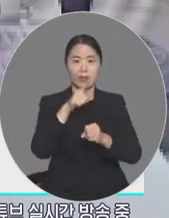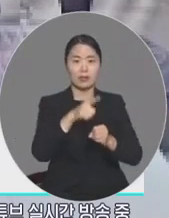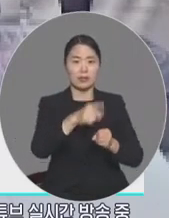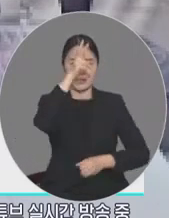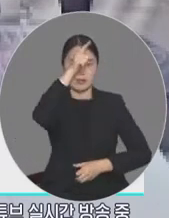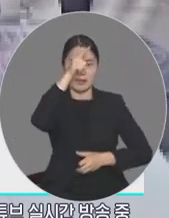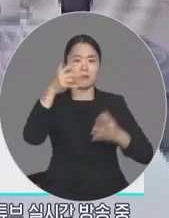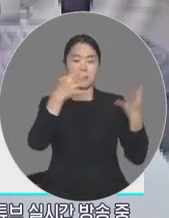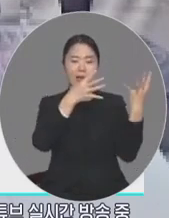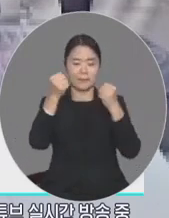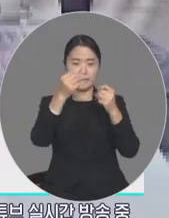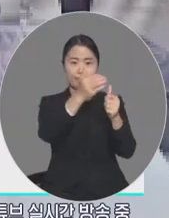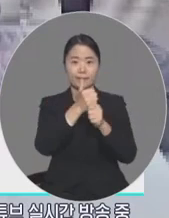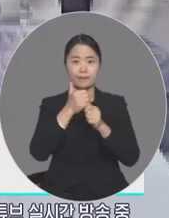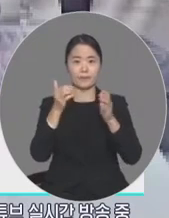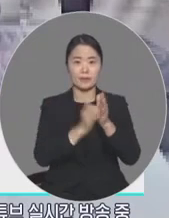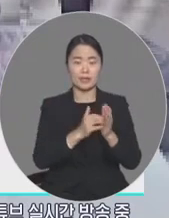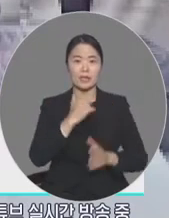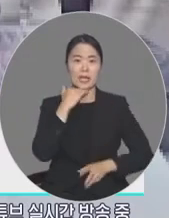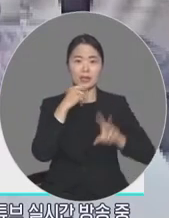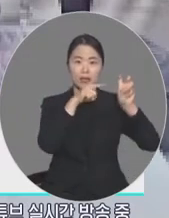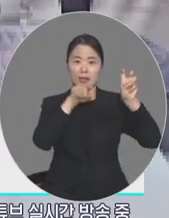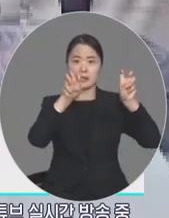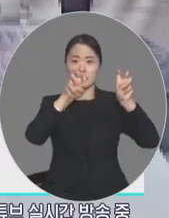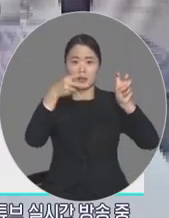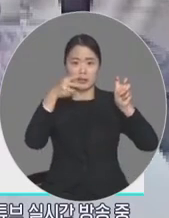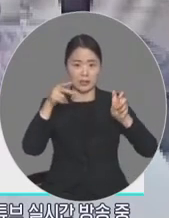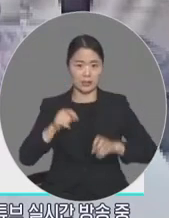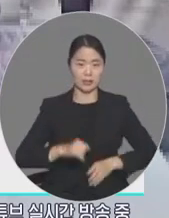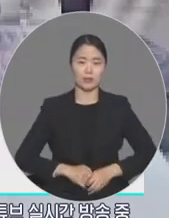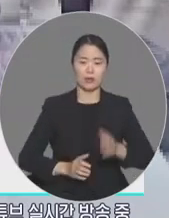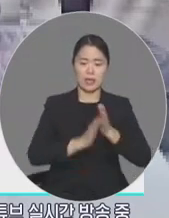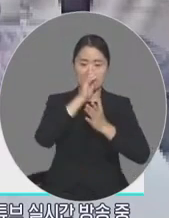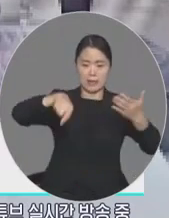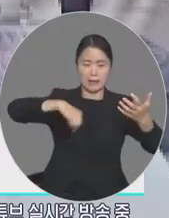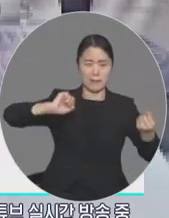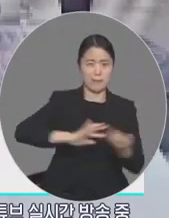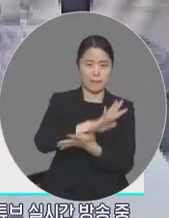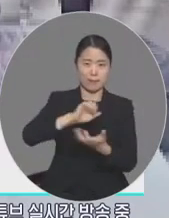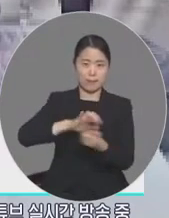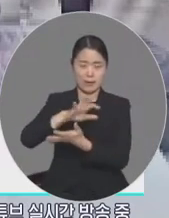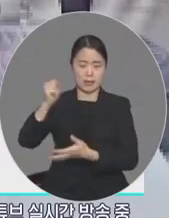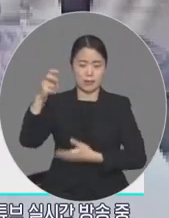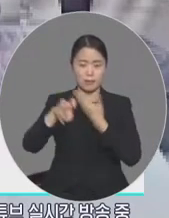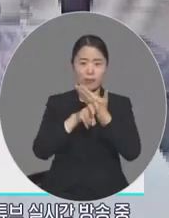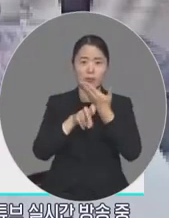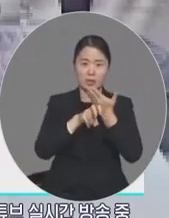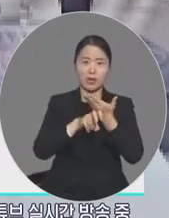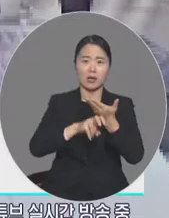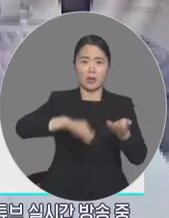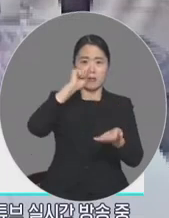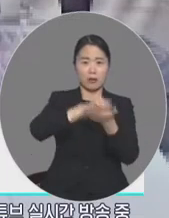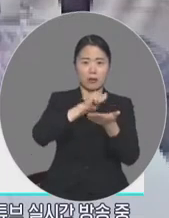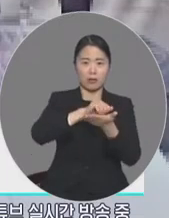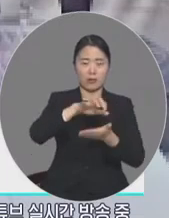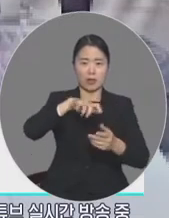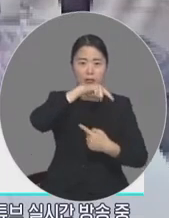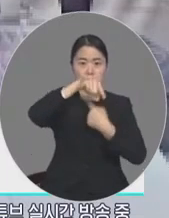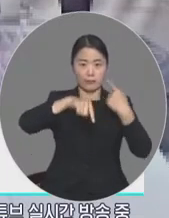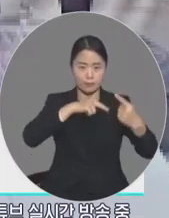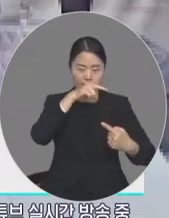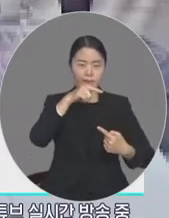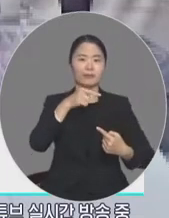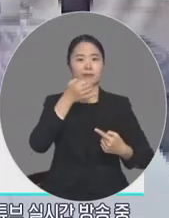검거됐습니다 2 30대가 주축인 이들은 도심에서 난동을 부리고 불법 도박장을 운영해 온 것으로 드러났습니다